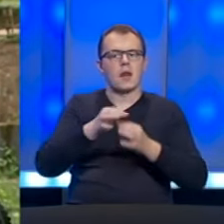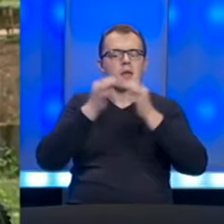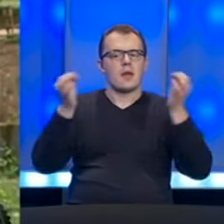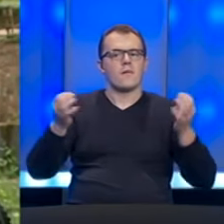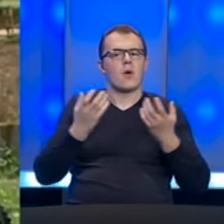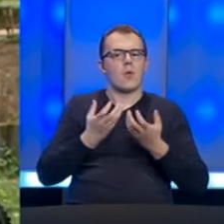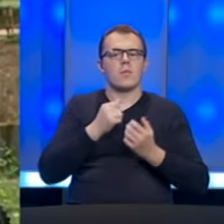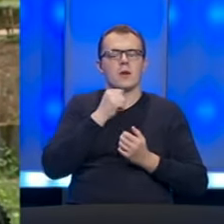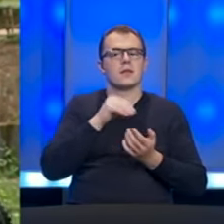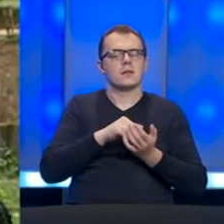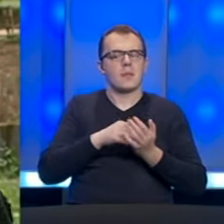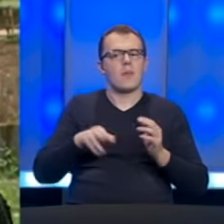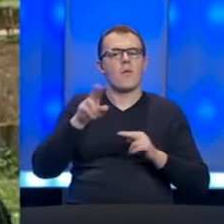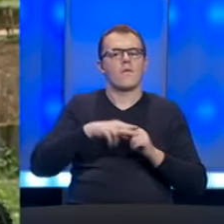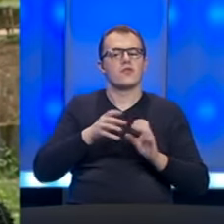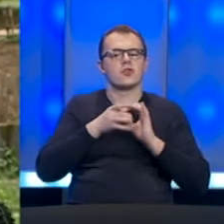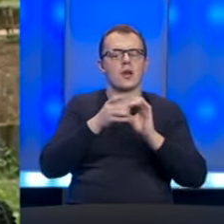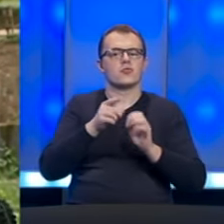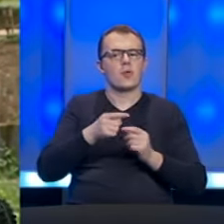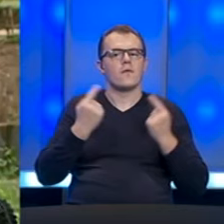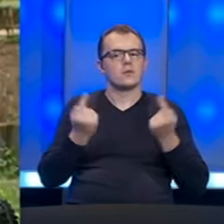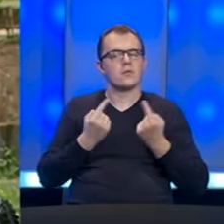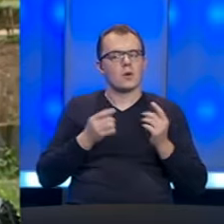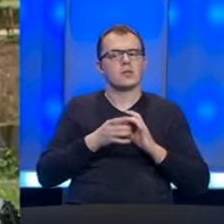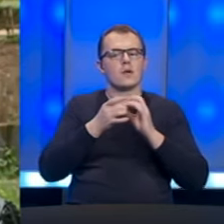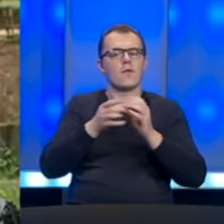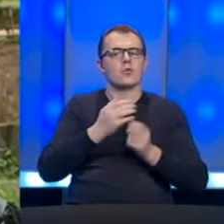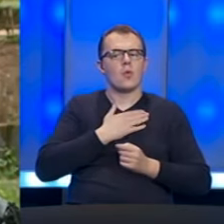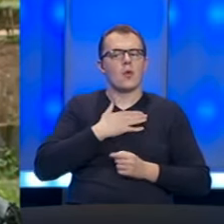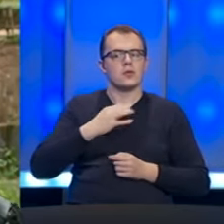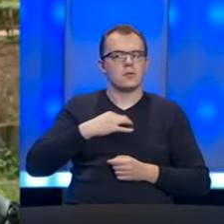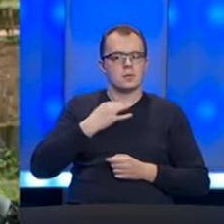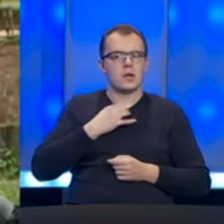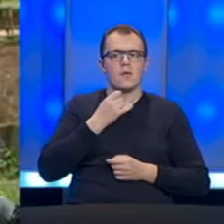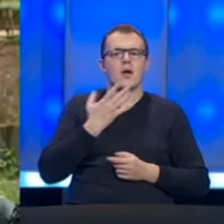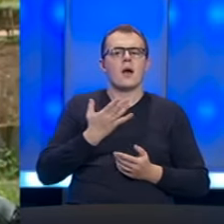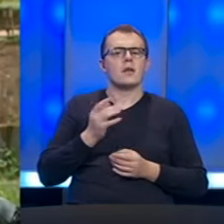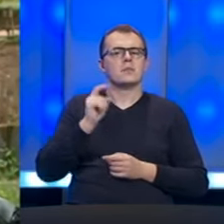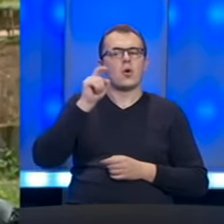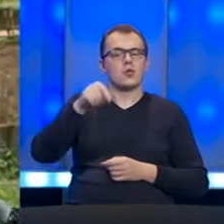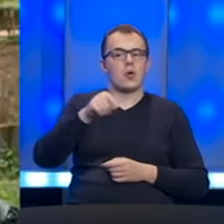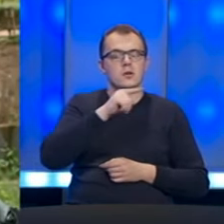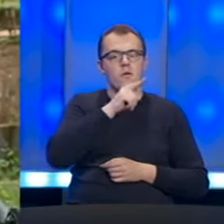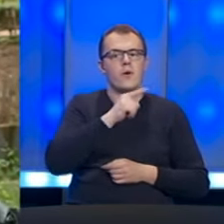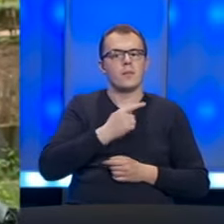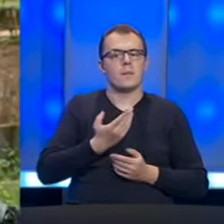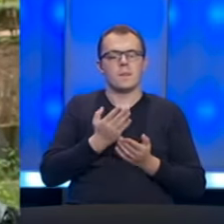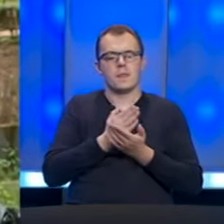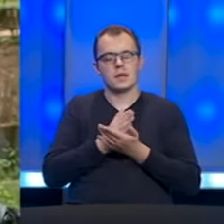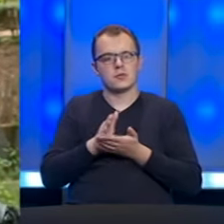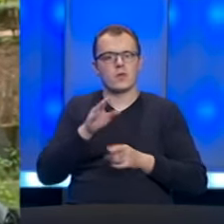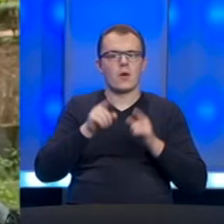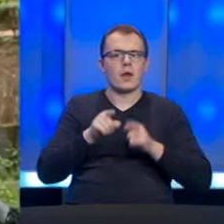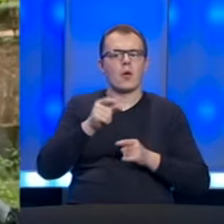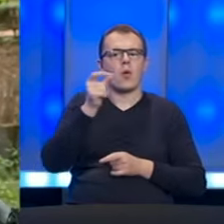okupljanja i da trebamo više računa u ovoj situaciji voditi o našem zdravlju. Kada smo dolazili ovamo, izuzev